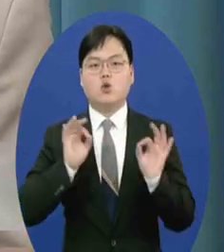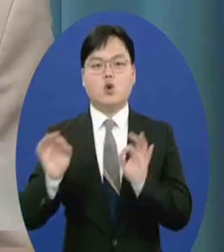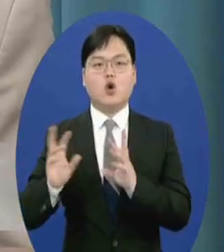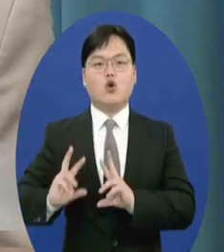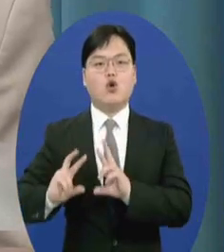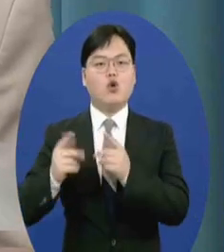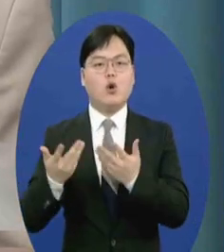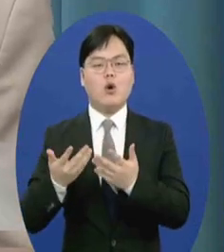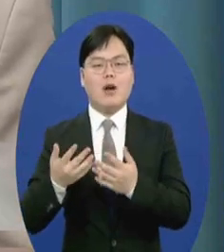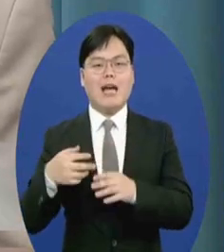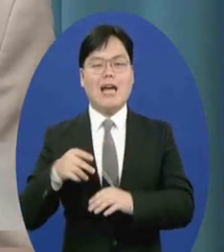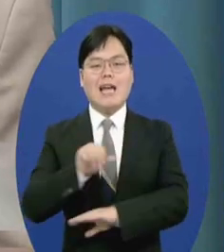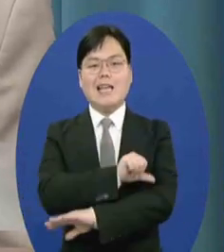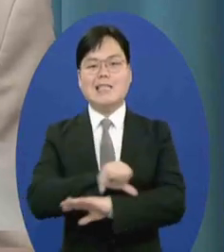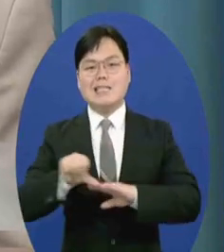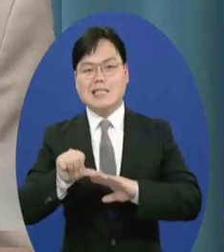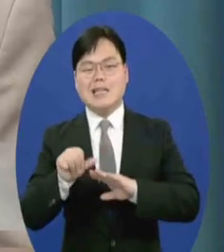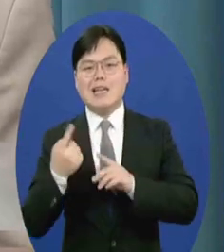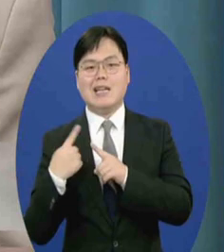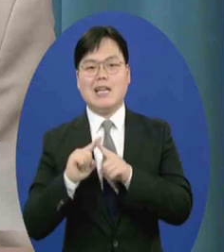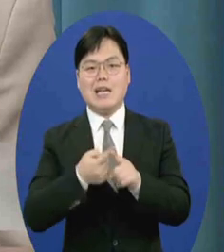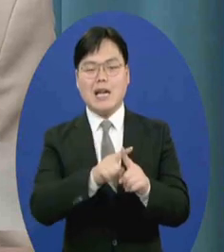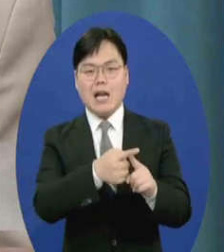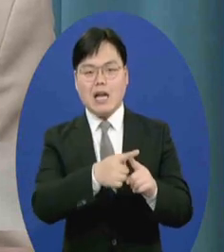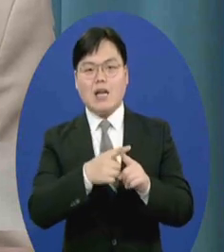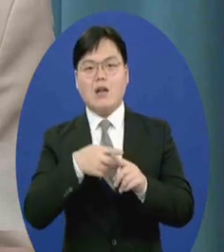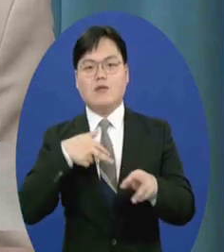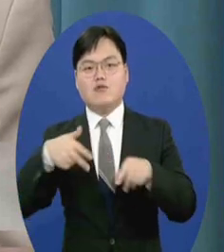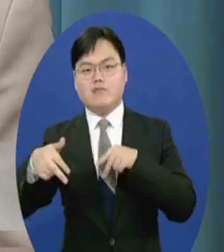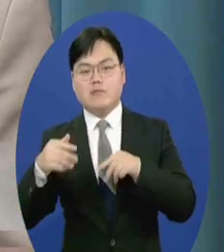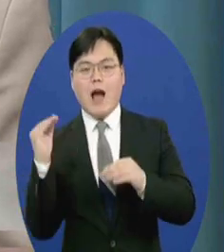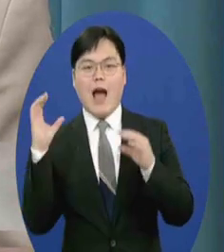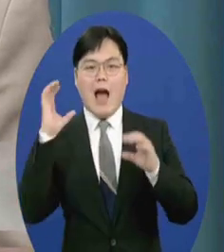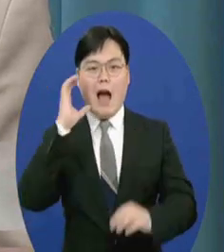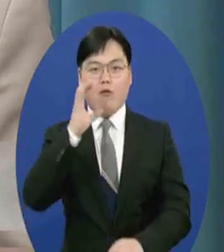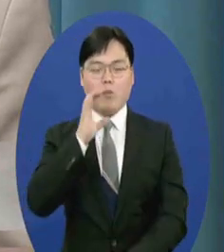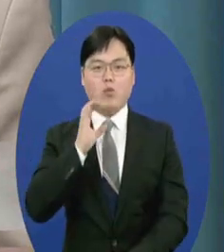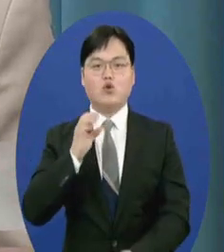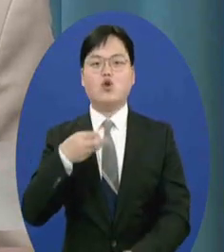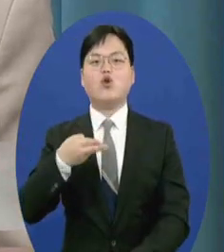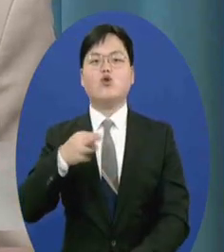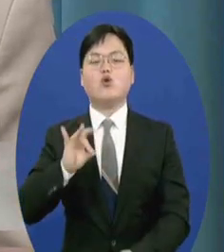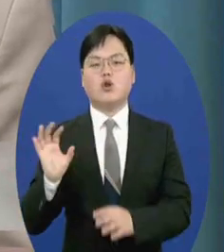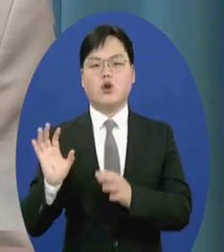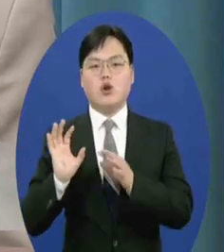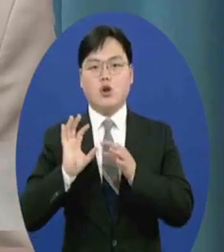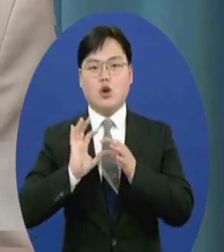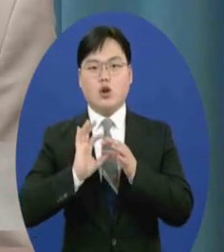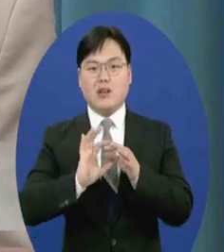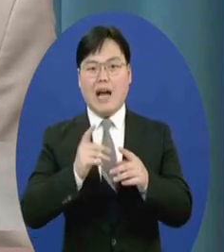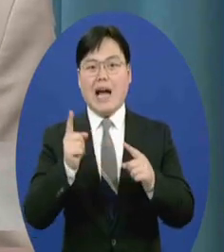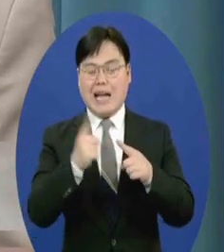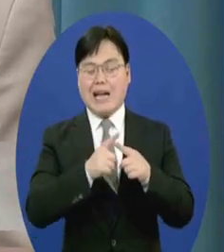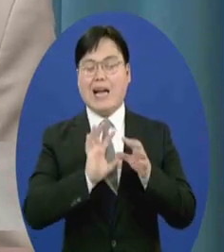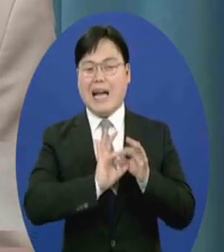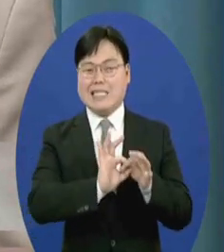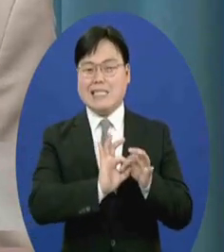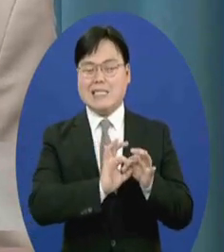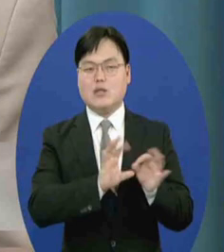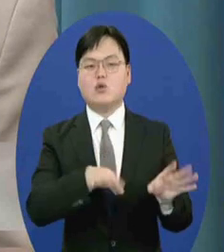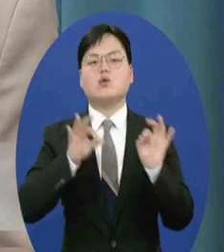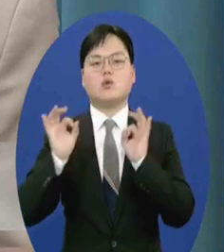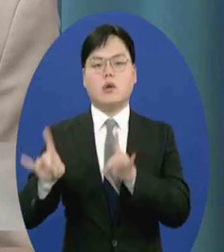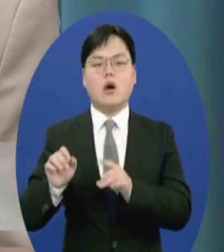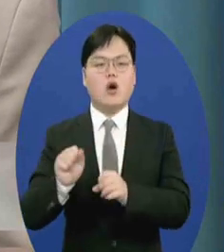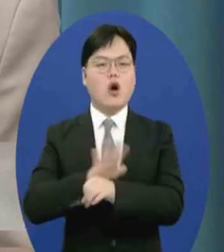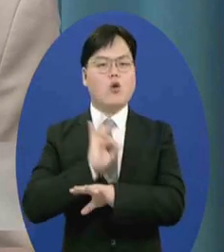сунгаж байгаа өөрчлөлт бол хилийн зарим бомбын зорчигч тээврийн хөдөлгөөнийг төр зогсоосон хугацааг бол бас сунгаж байгаа. За тодорхойлбол